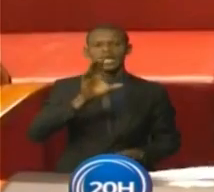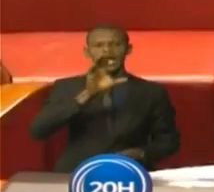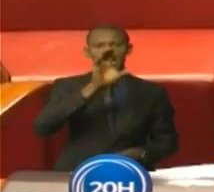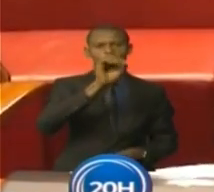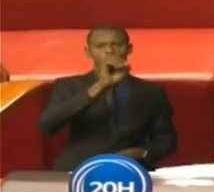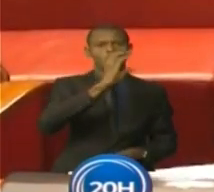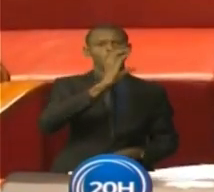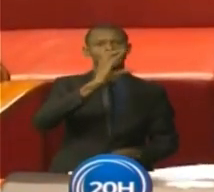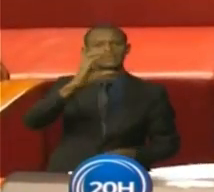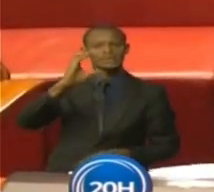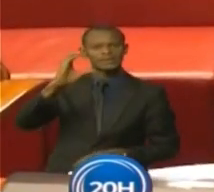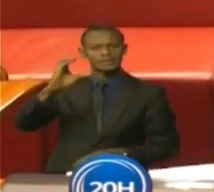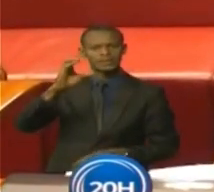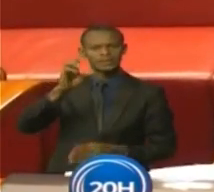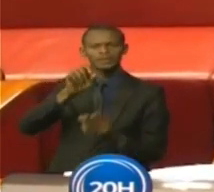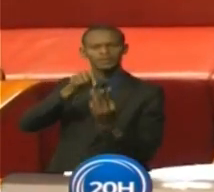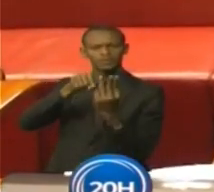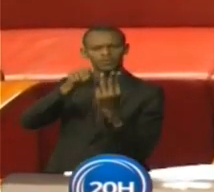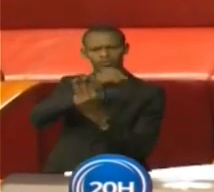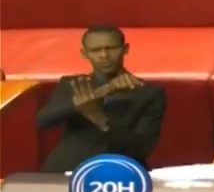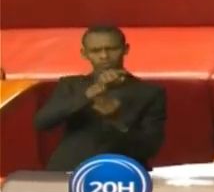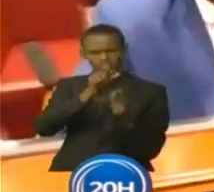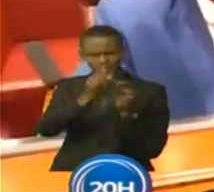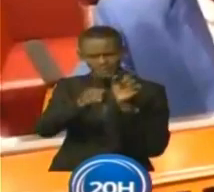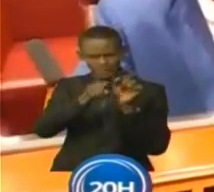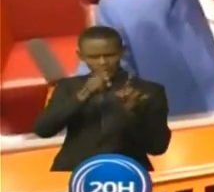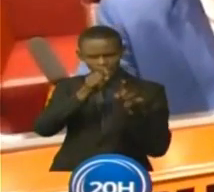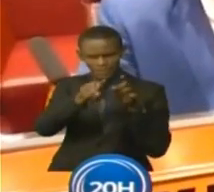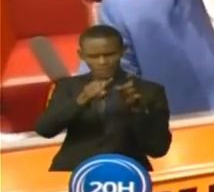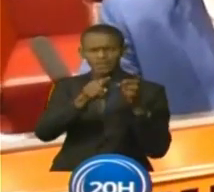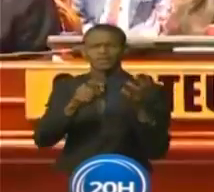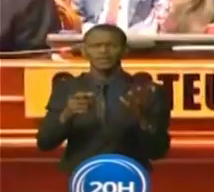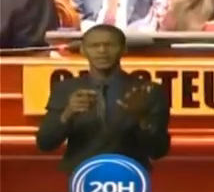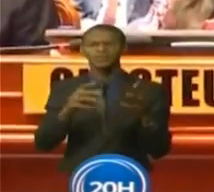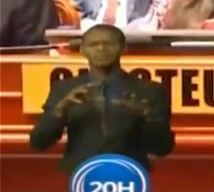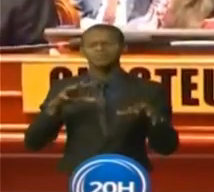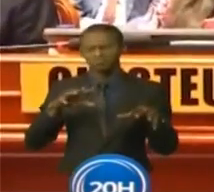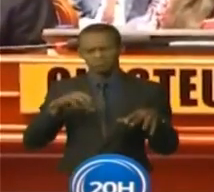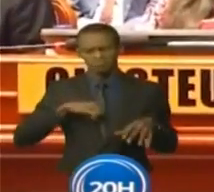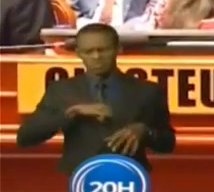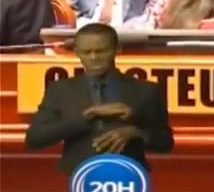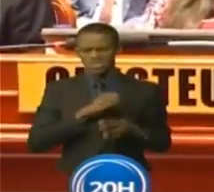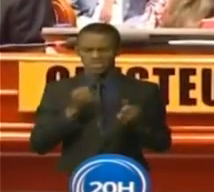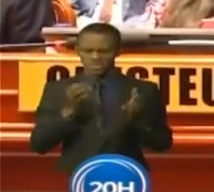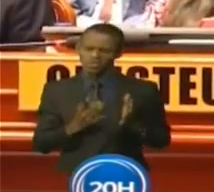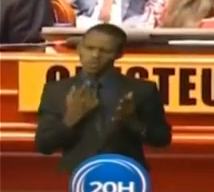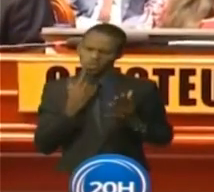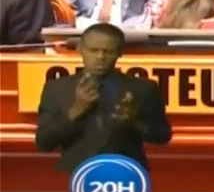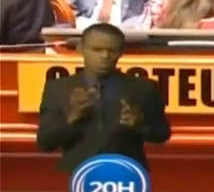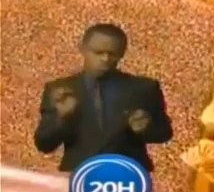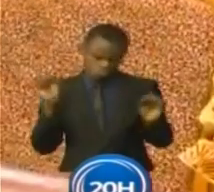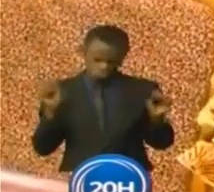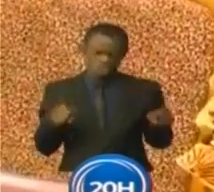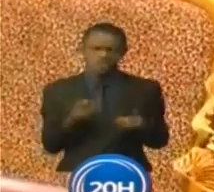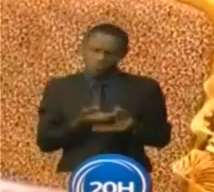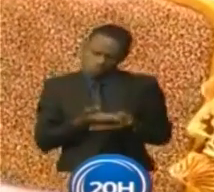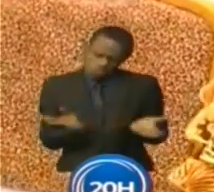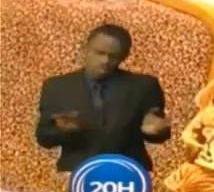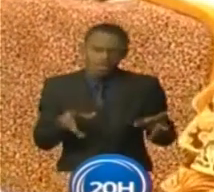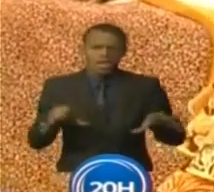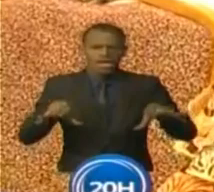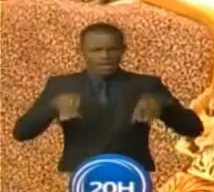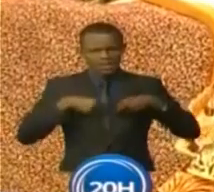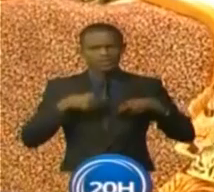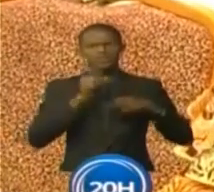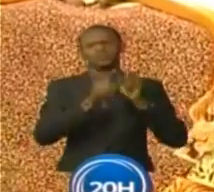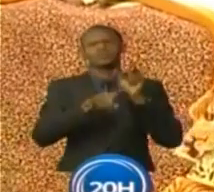orales proposées par leurs collègues, les sénateurs l'ont jugé recevable et le bureau aura le devoir d'inviter les